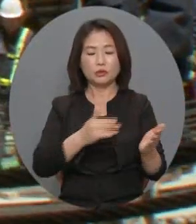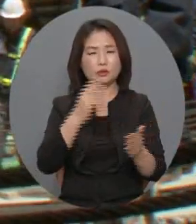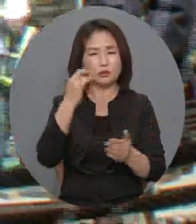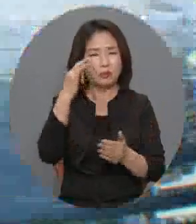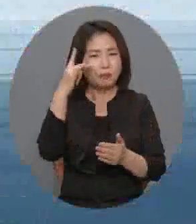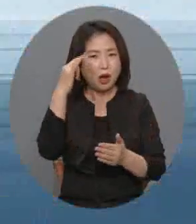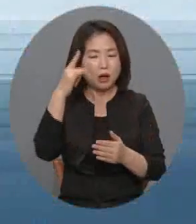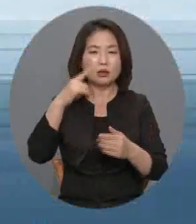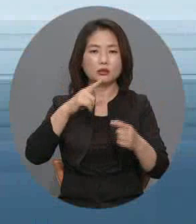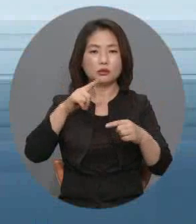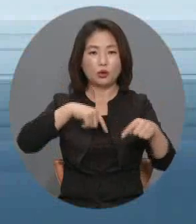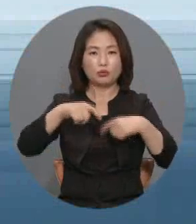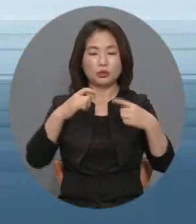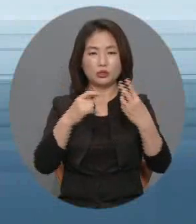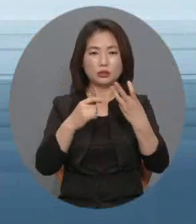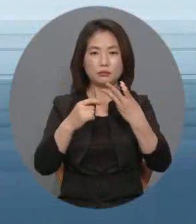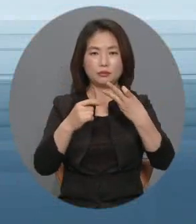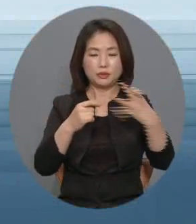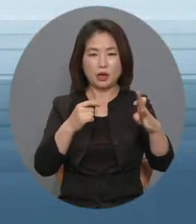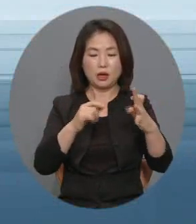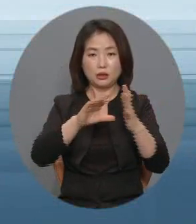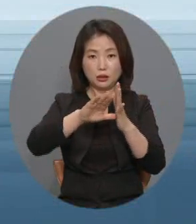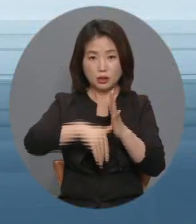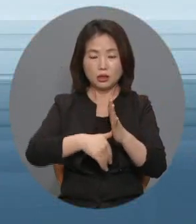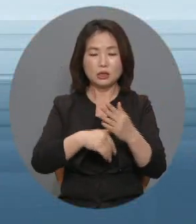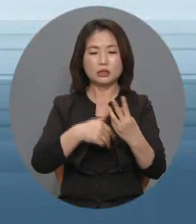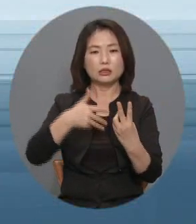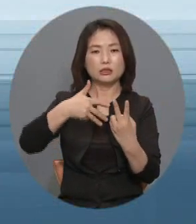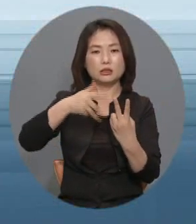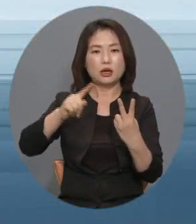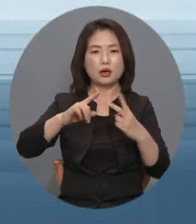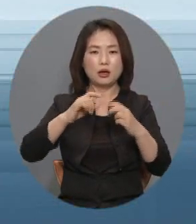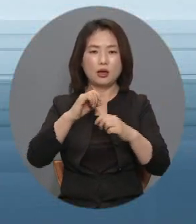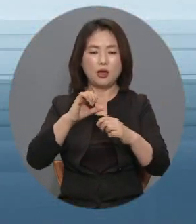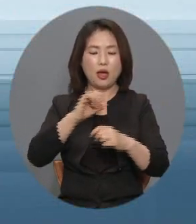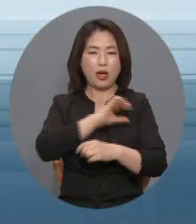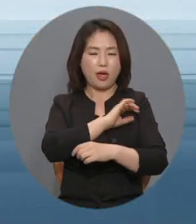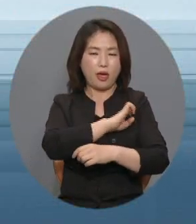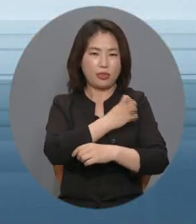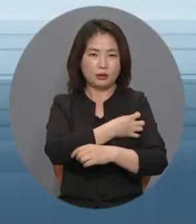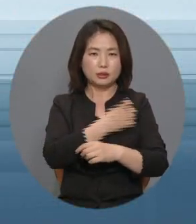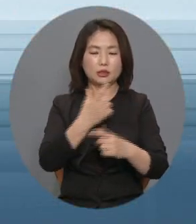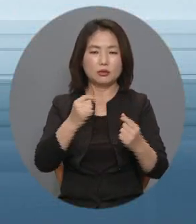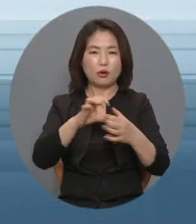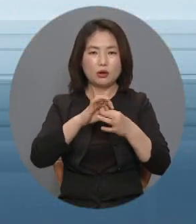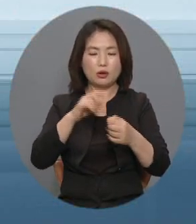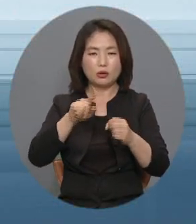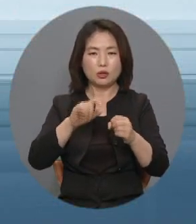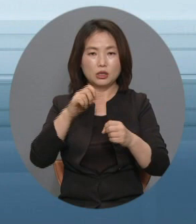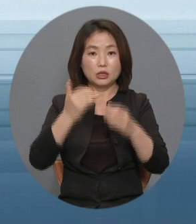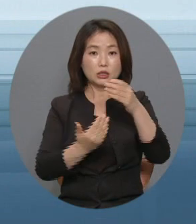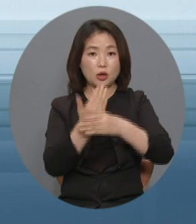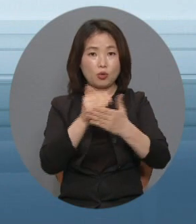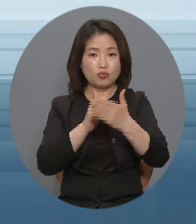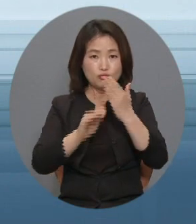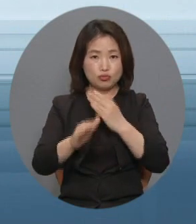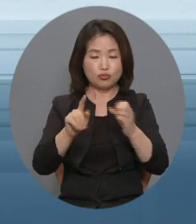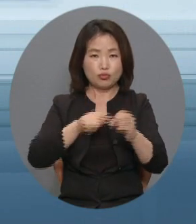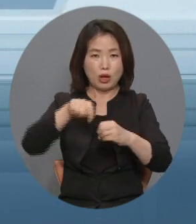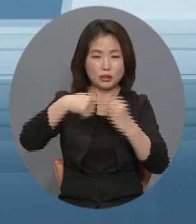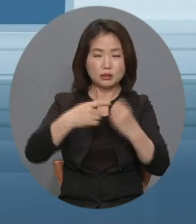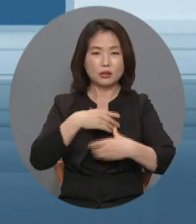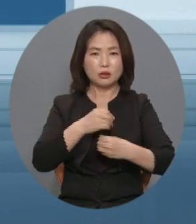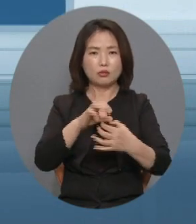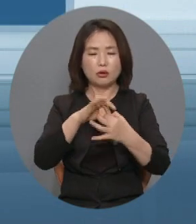그런데 박근혜 정부 때인 2014년 수립된 제2차 에너지 기본계획은 후쿠시마 원전 사고 이후 원전 안전에